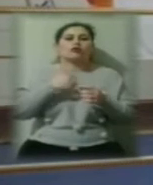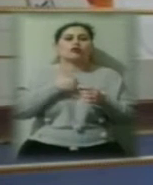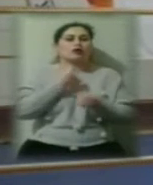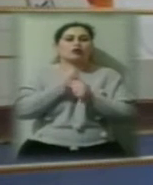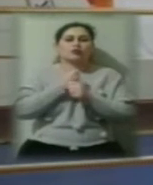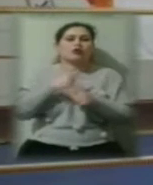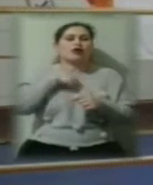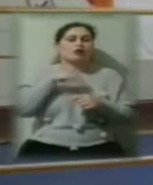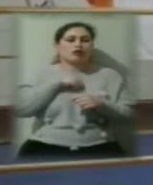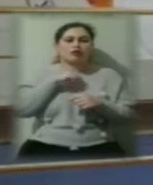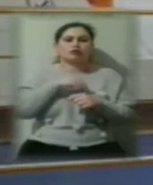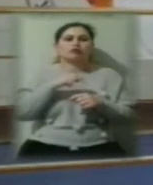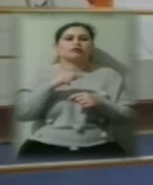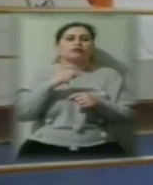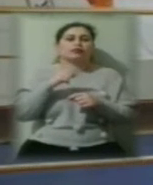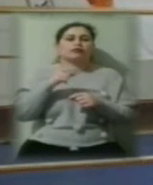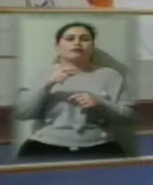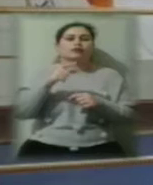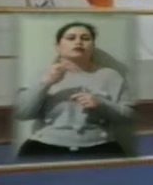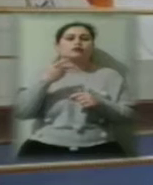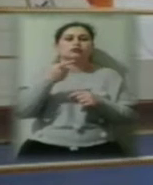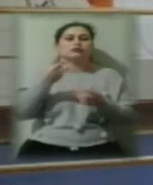характер, ти становишся